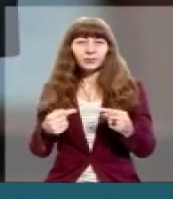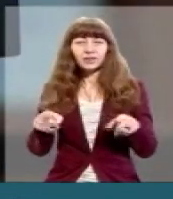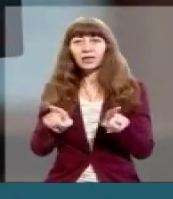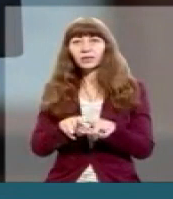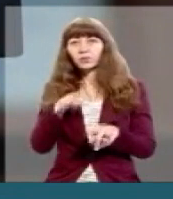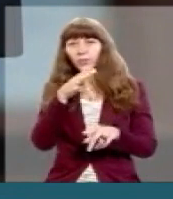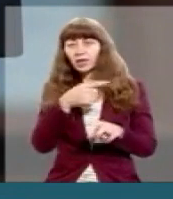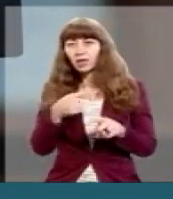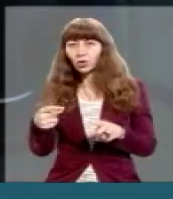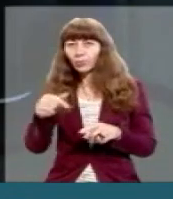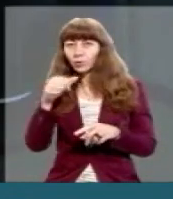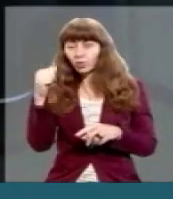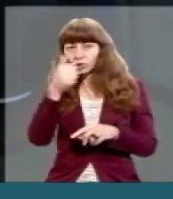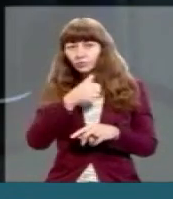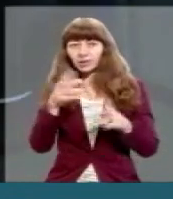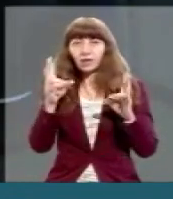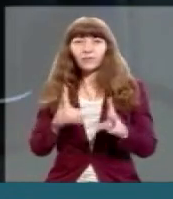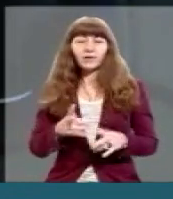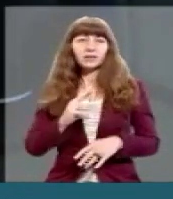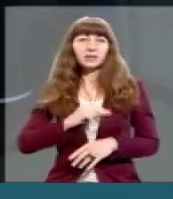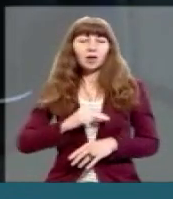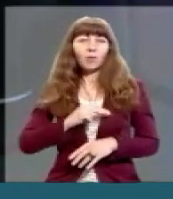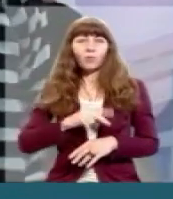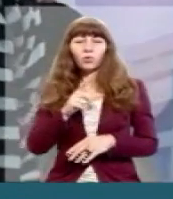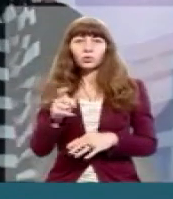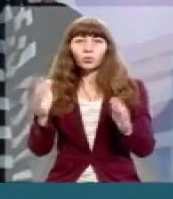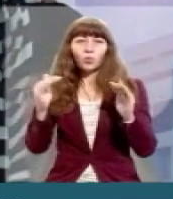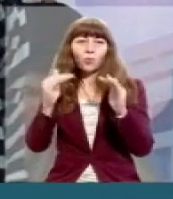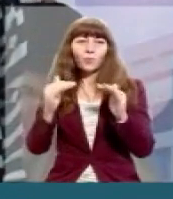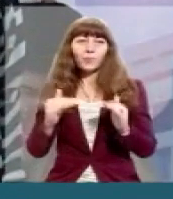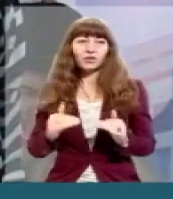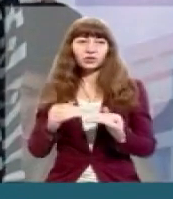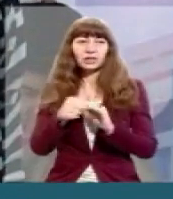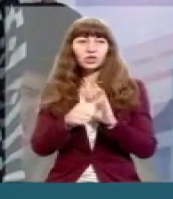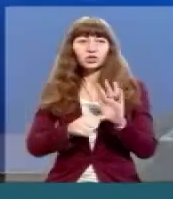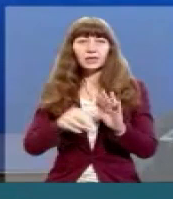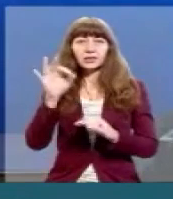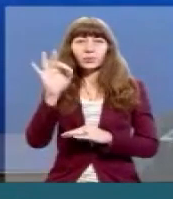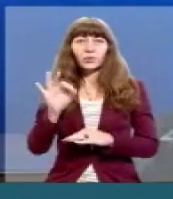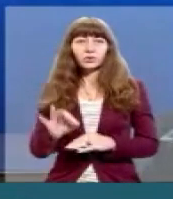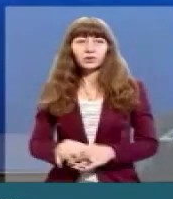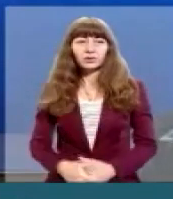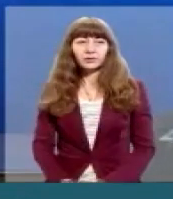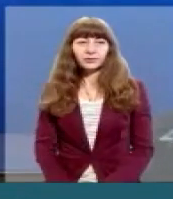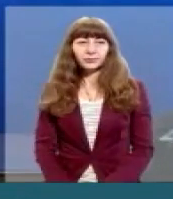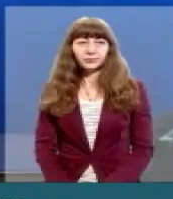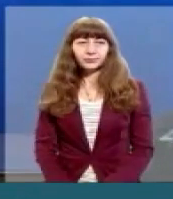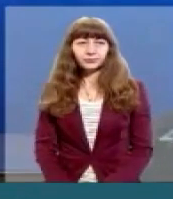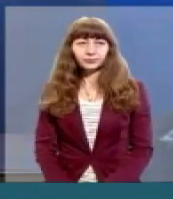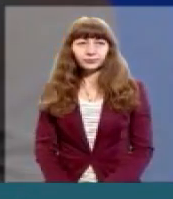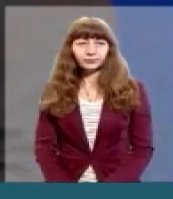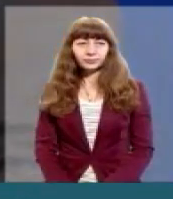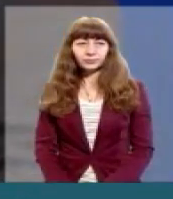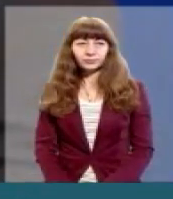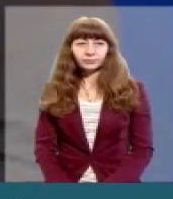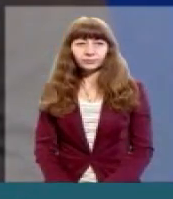жұмыскерлердің жарақаттануы 16%-ға төмендеді. Жалпы бұндай фактілердің алдын алу және азайту бойынша жұмыс жалғасуда және тұрақты бақылауда. Күлім